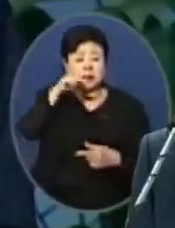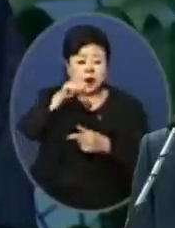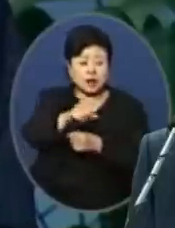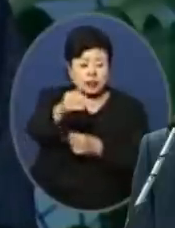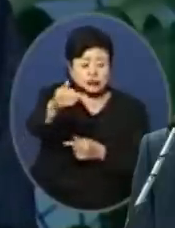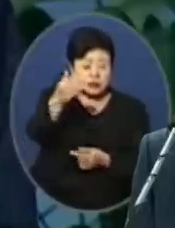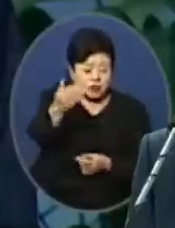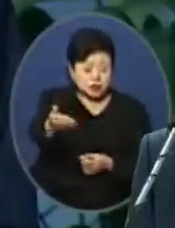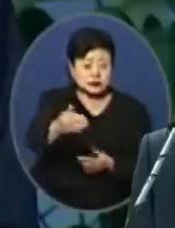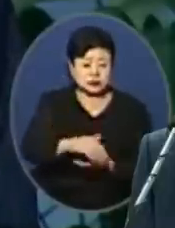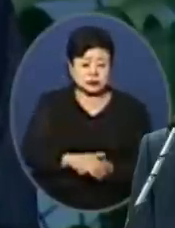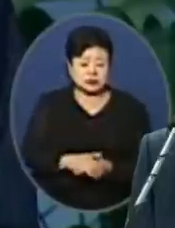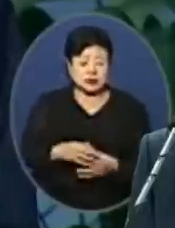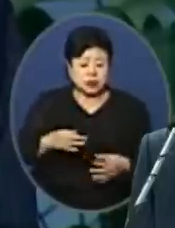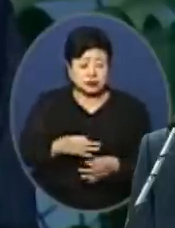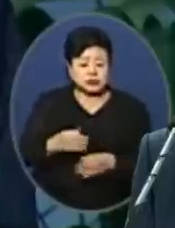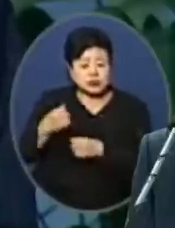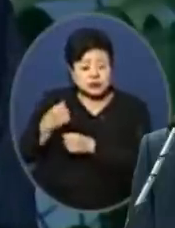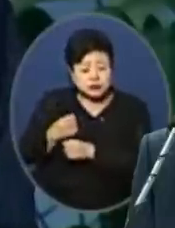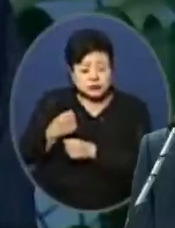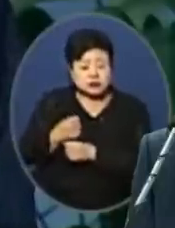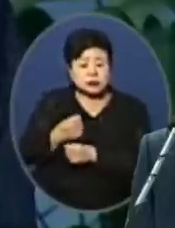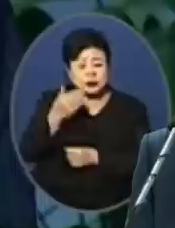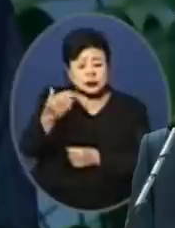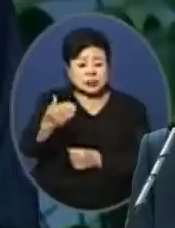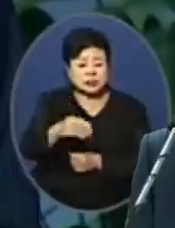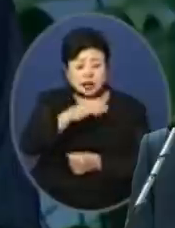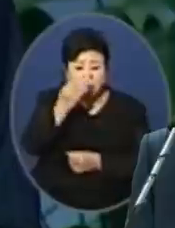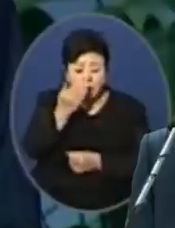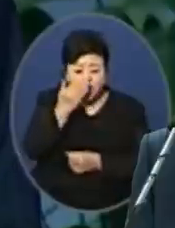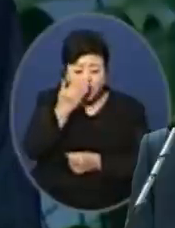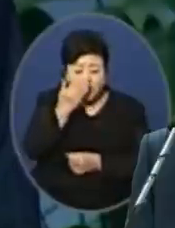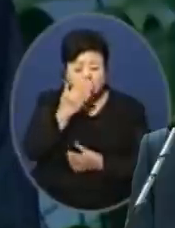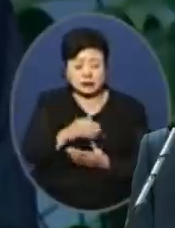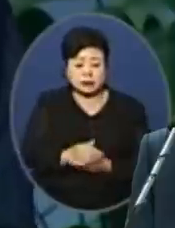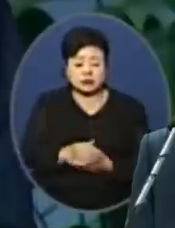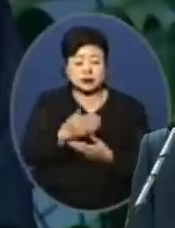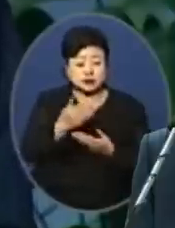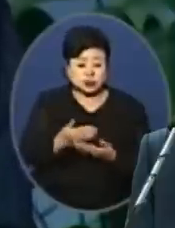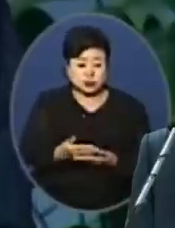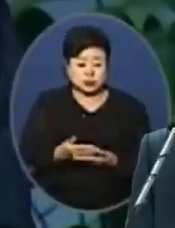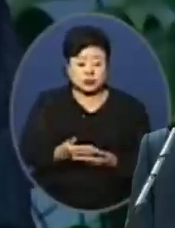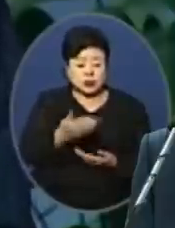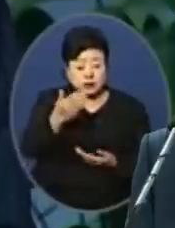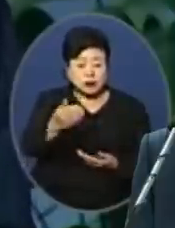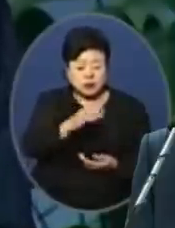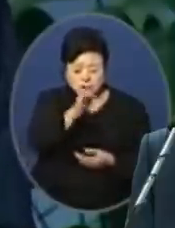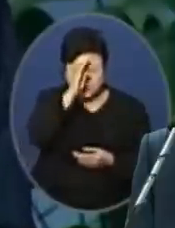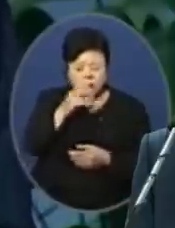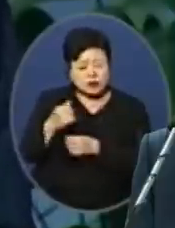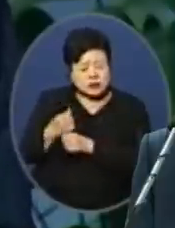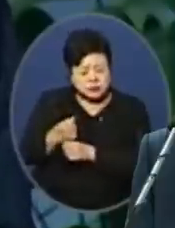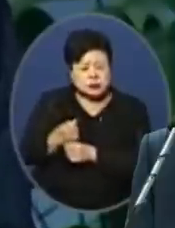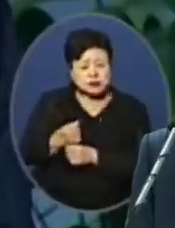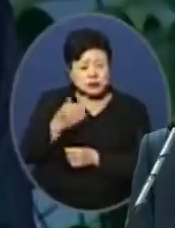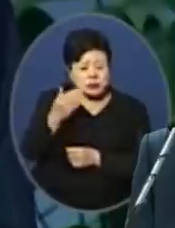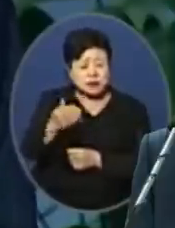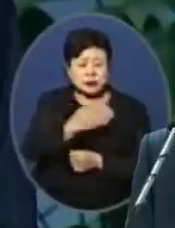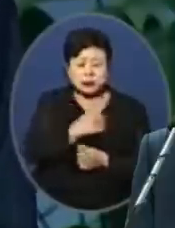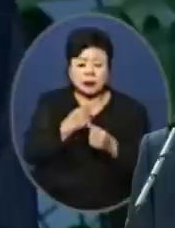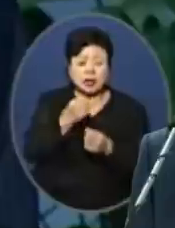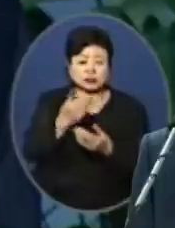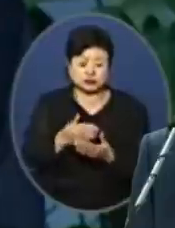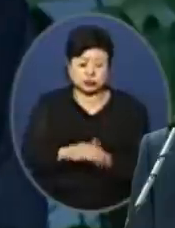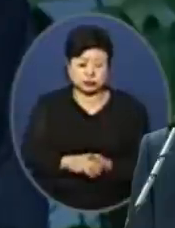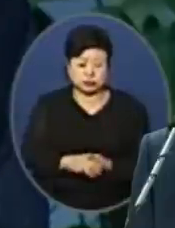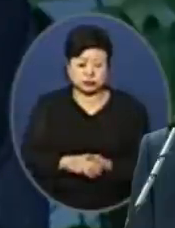허락하시고 여러분의 불의를 짊어지시고 당신의 거룩함을 주시고 여러분의 병을 짊어지시고 당신의 건강을